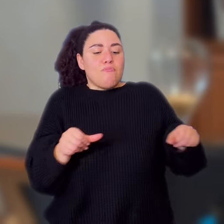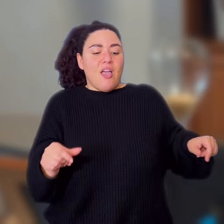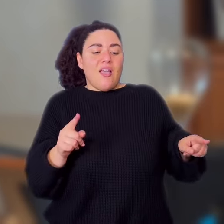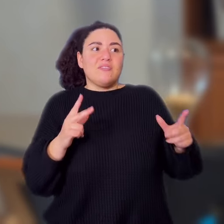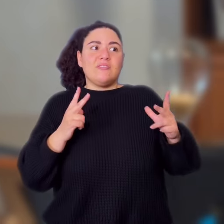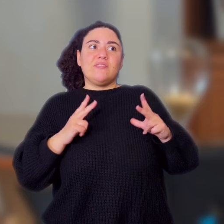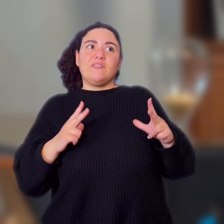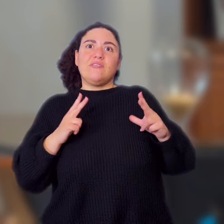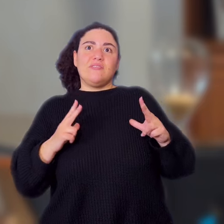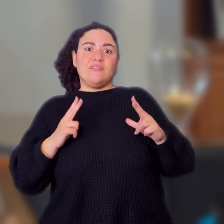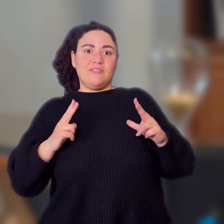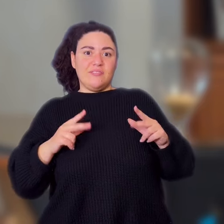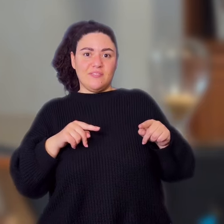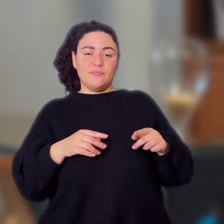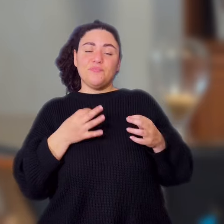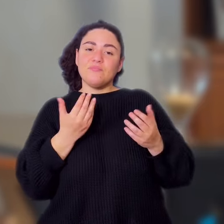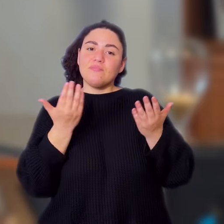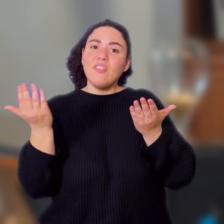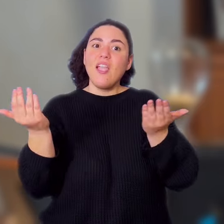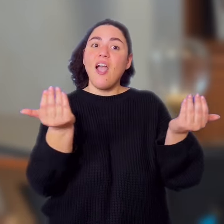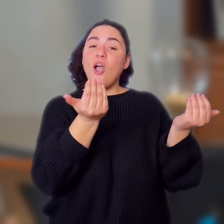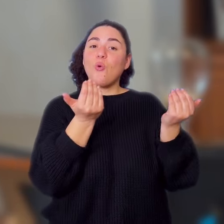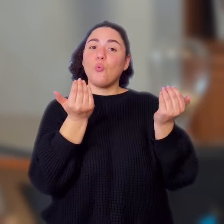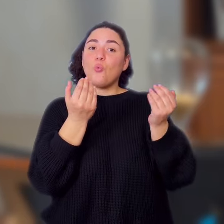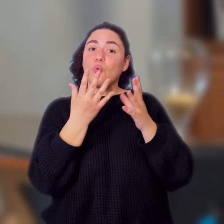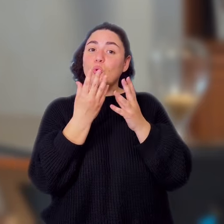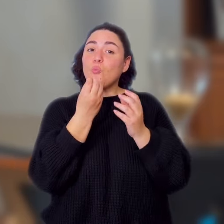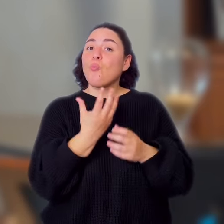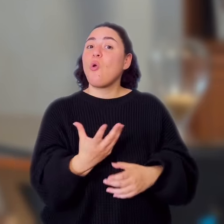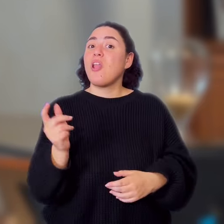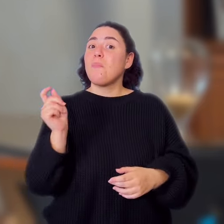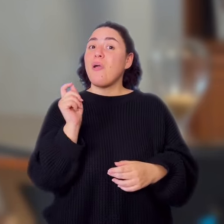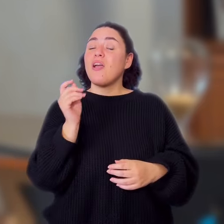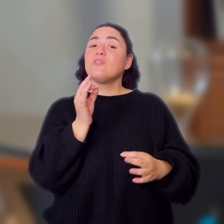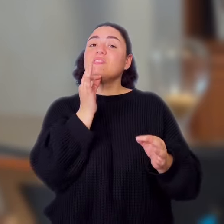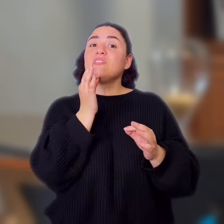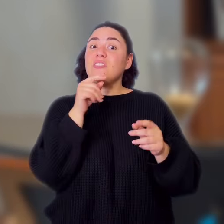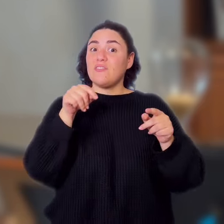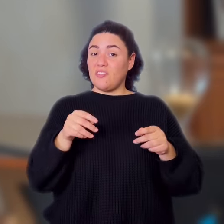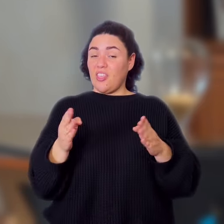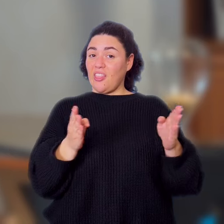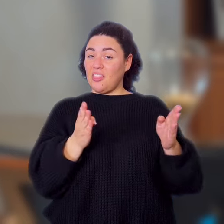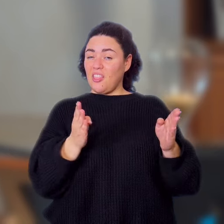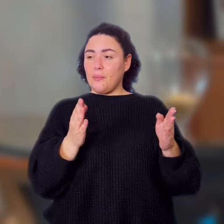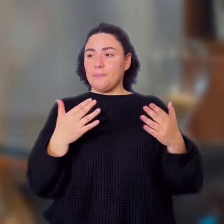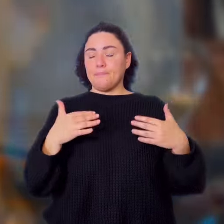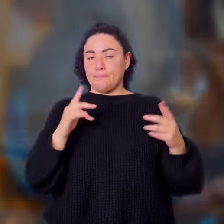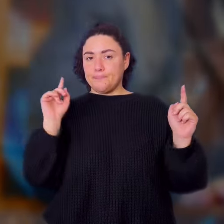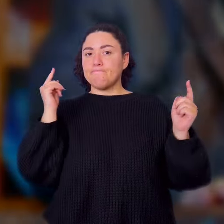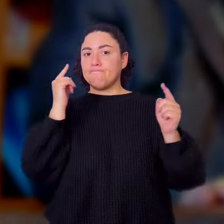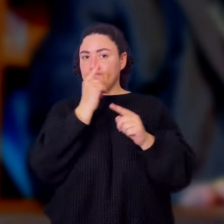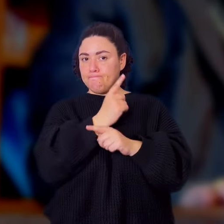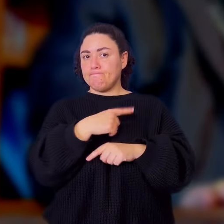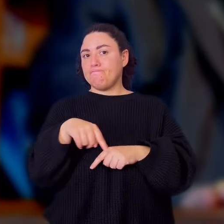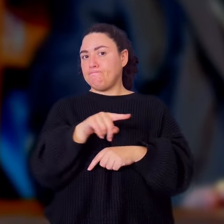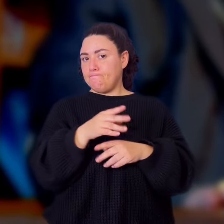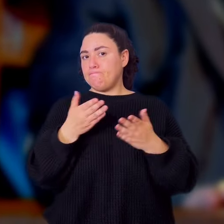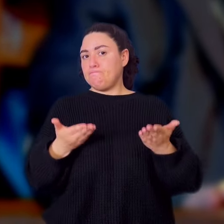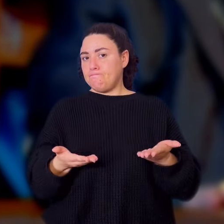che si sperano Allora augurare buona Pasqua significa anche in questi tempi così difficili che